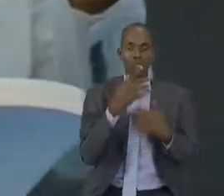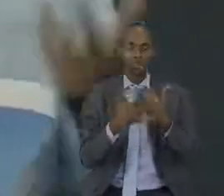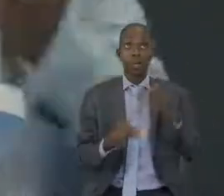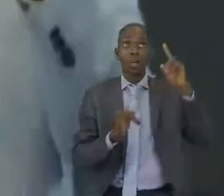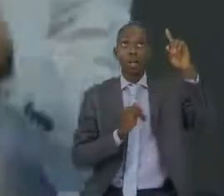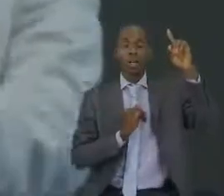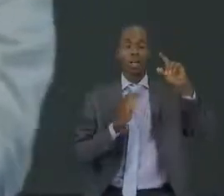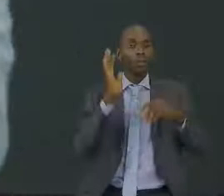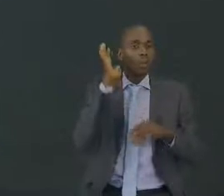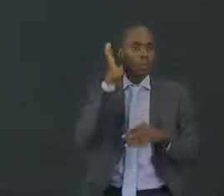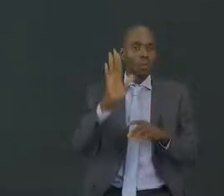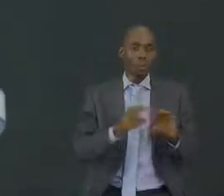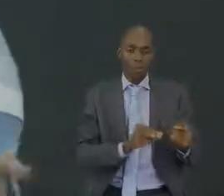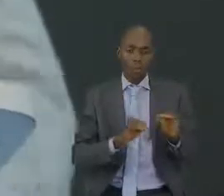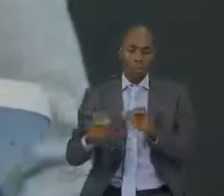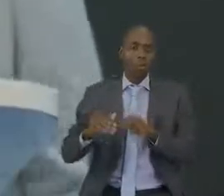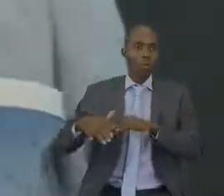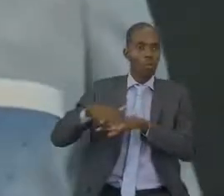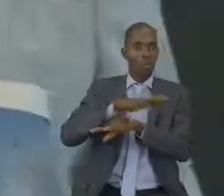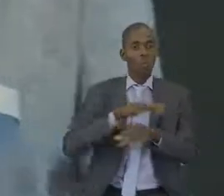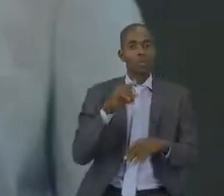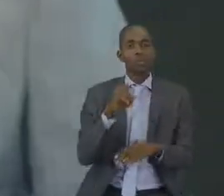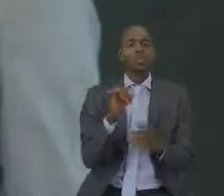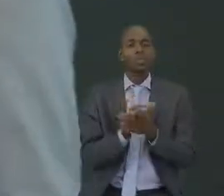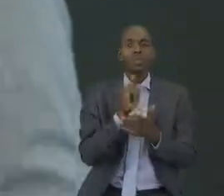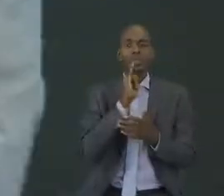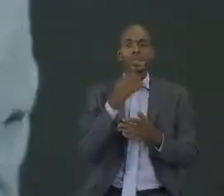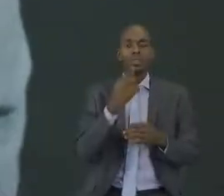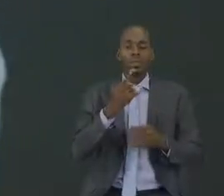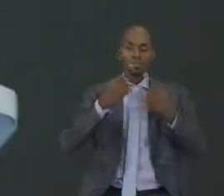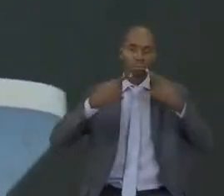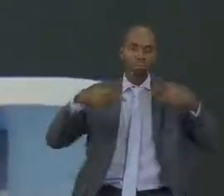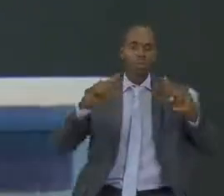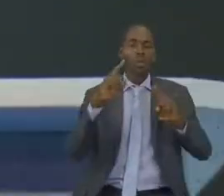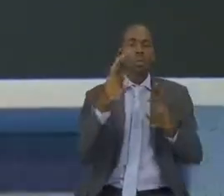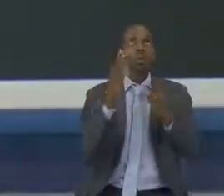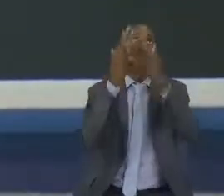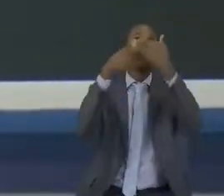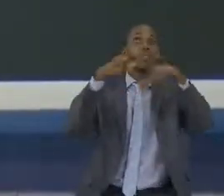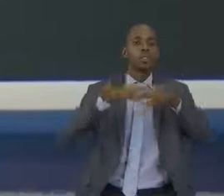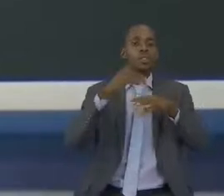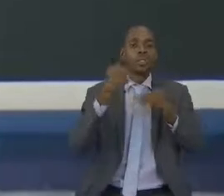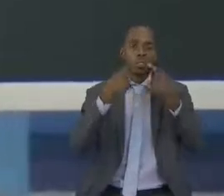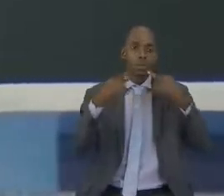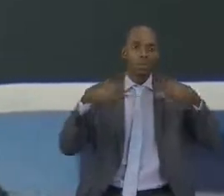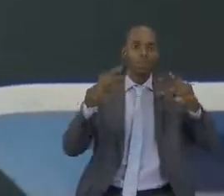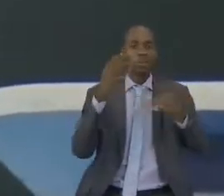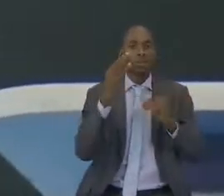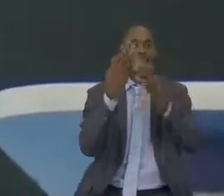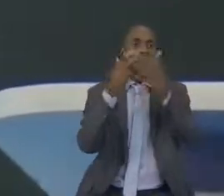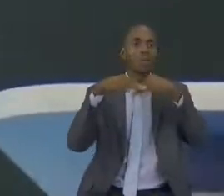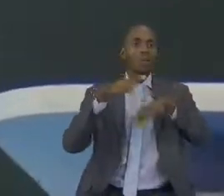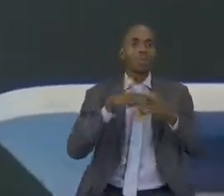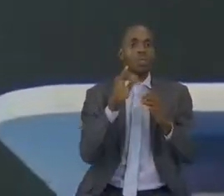Je passerai par dessus vous. » Ça, c'est la déclaration du ciel. Ça, c'est le décret du ciel. Que